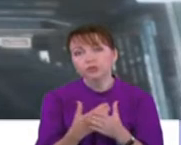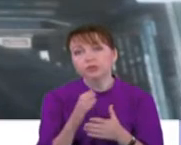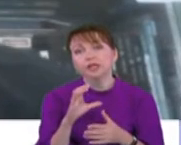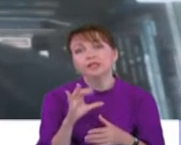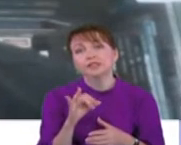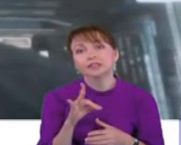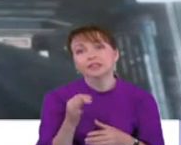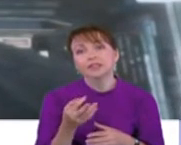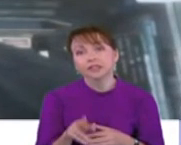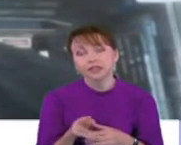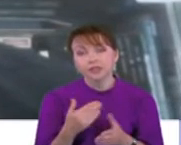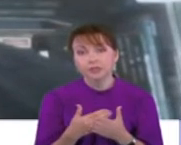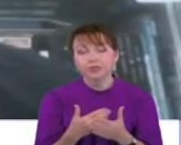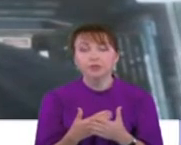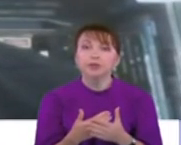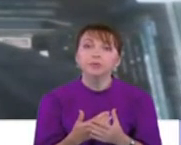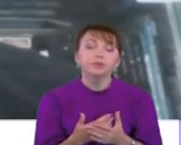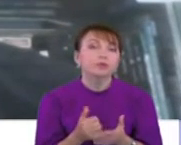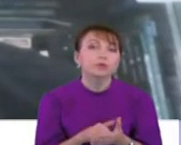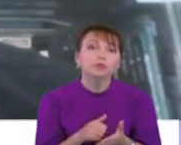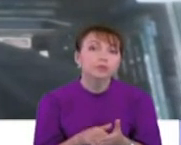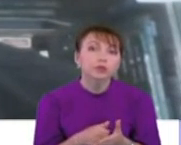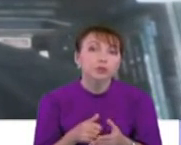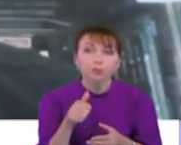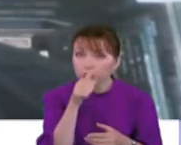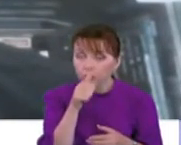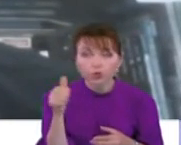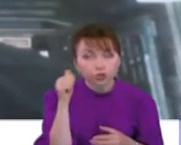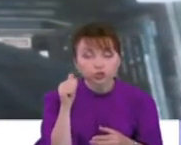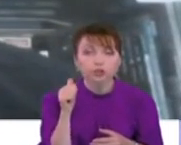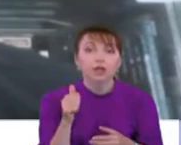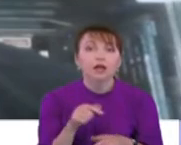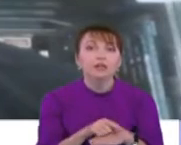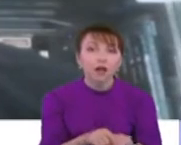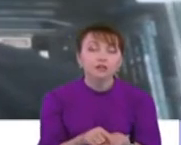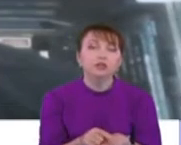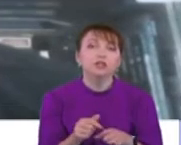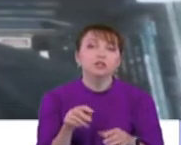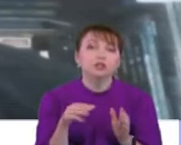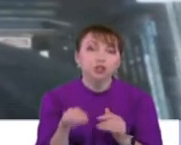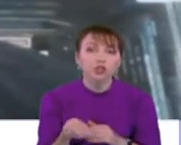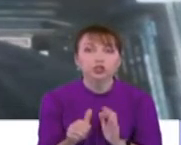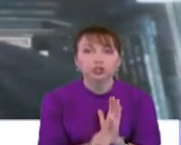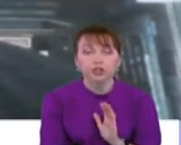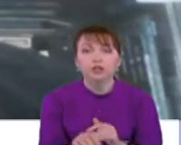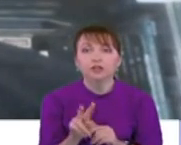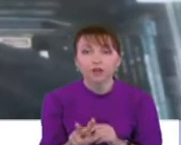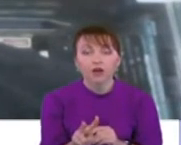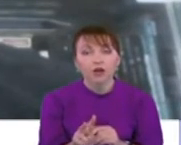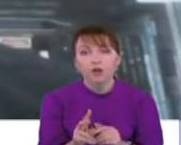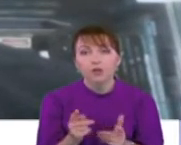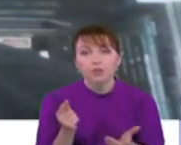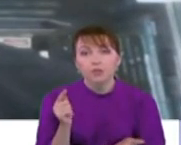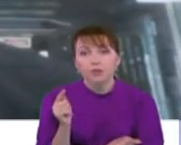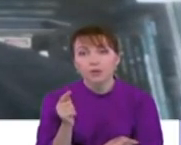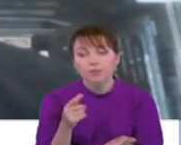Сирії. Бо, наприклад, минулорічні танки Т-62 не з'явилися